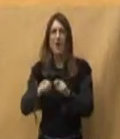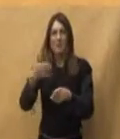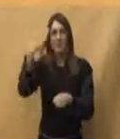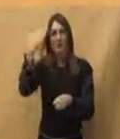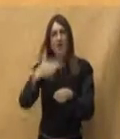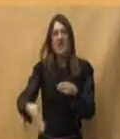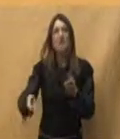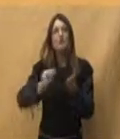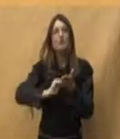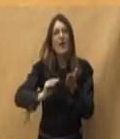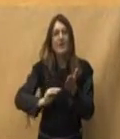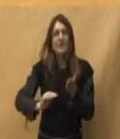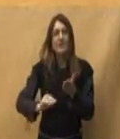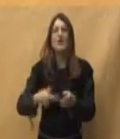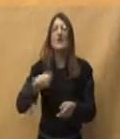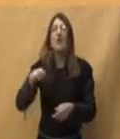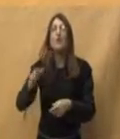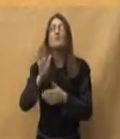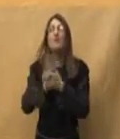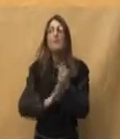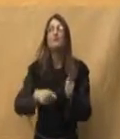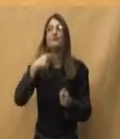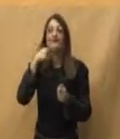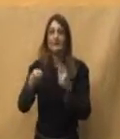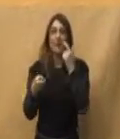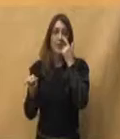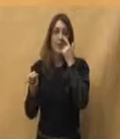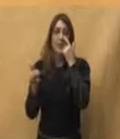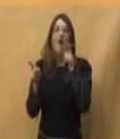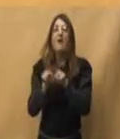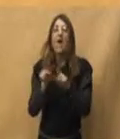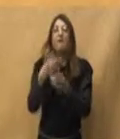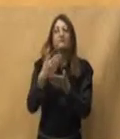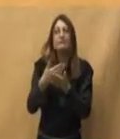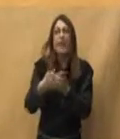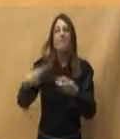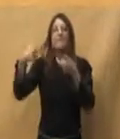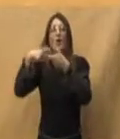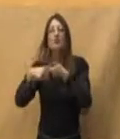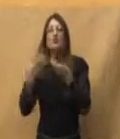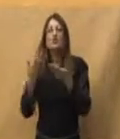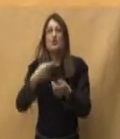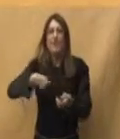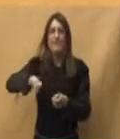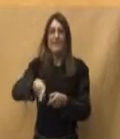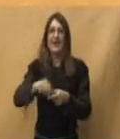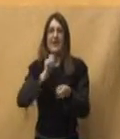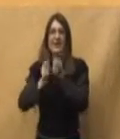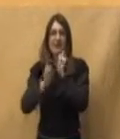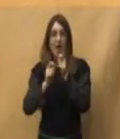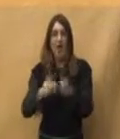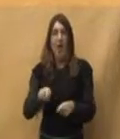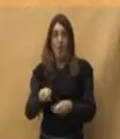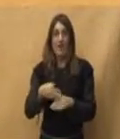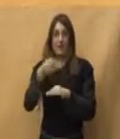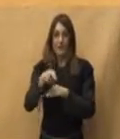kraju, da ga ja iščitam na početku. Jer on bi nam bio kao jedna okosnica o kojoj bi mi razgovarali, ali i posle ovog